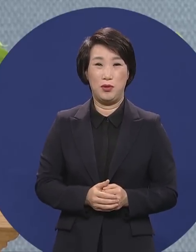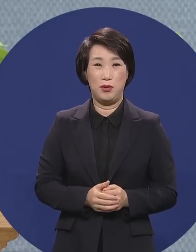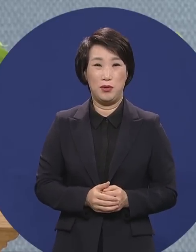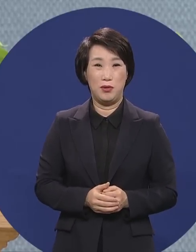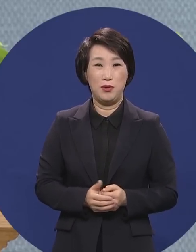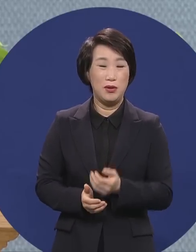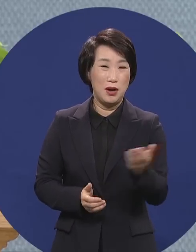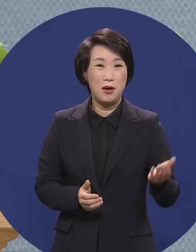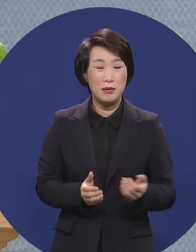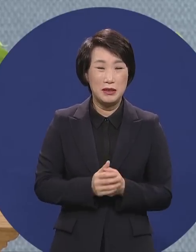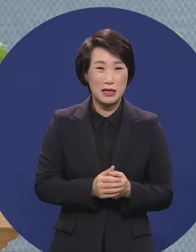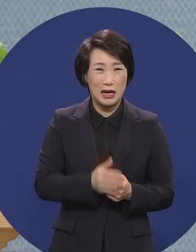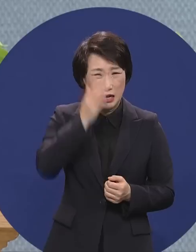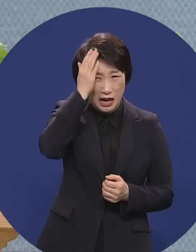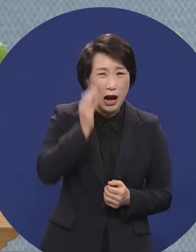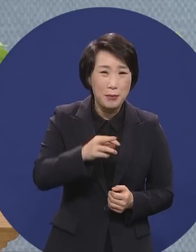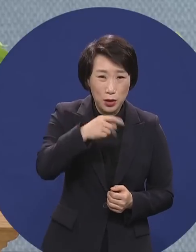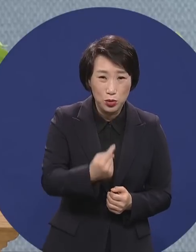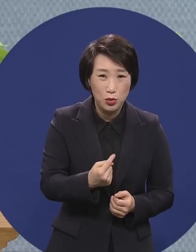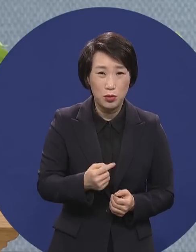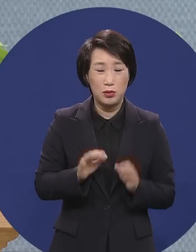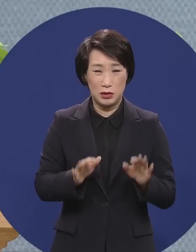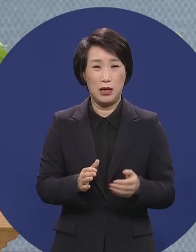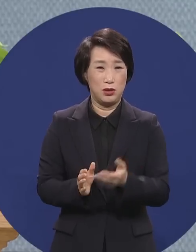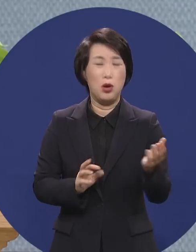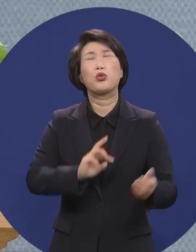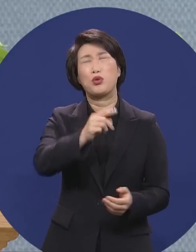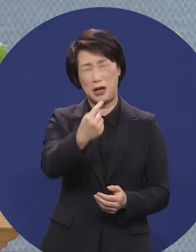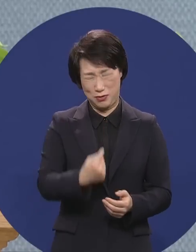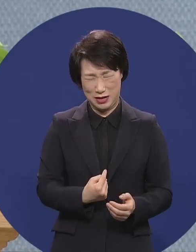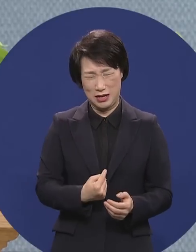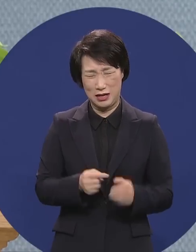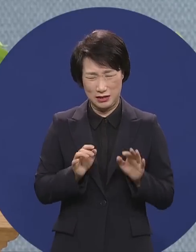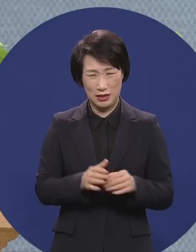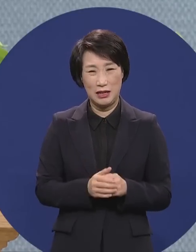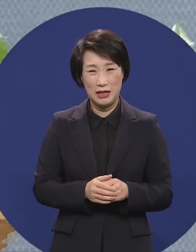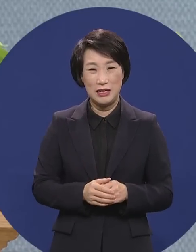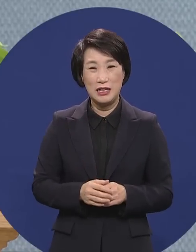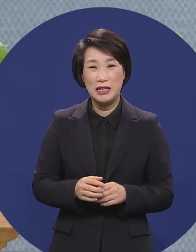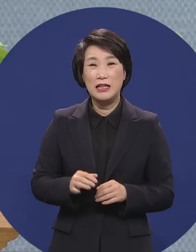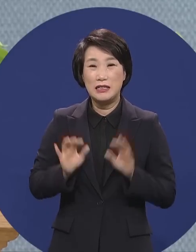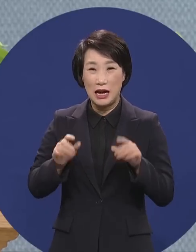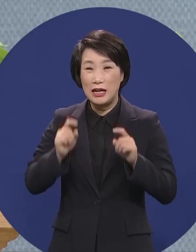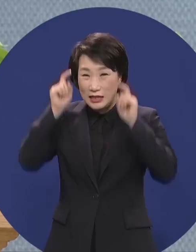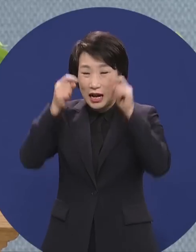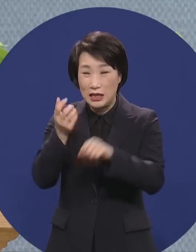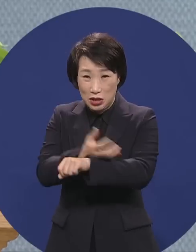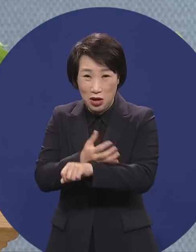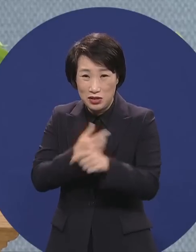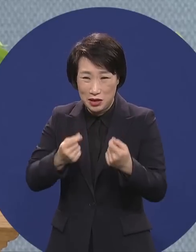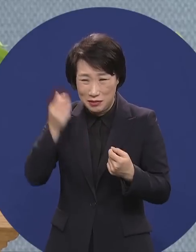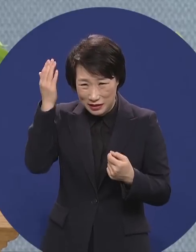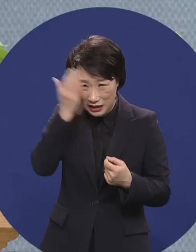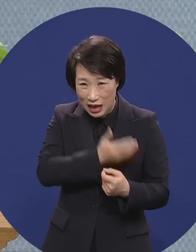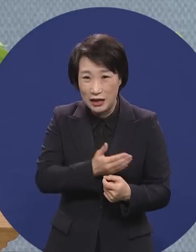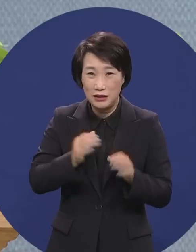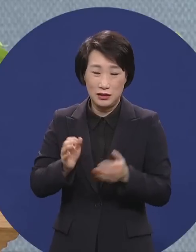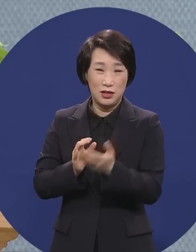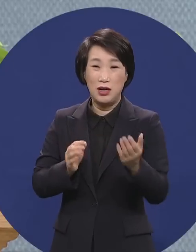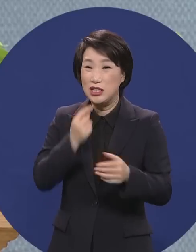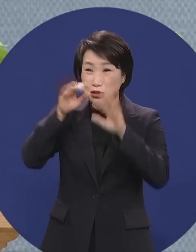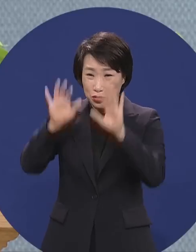붉고 진홍같이 검을지라도 그저 돌아만 와라. 양털같이 시고 눈같이 시게 할 테니